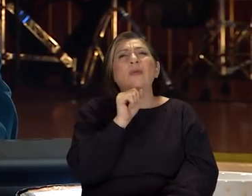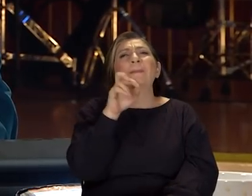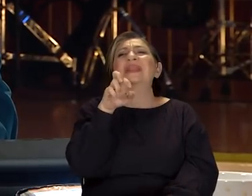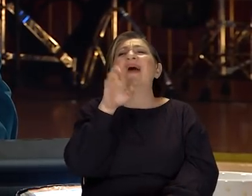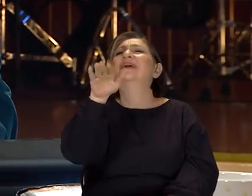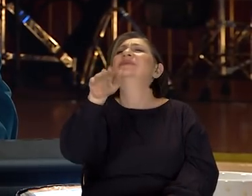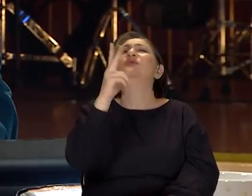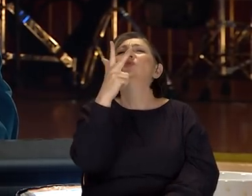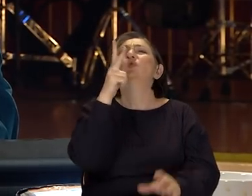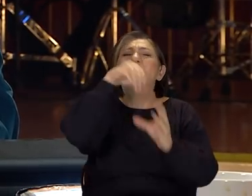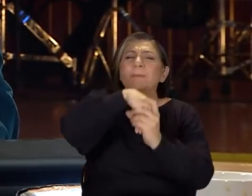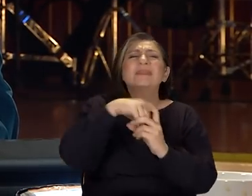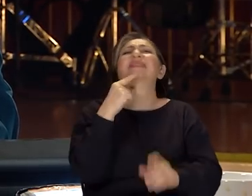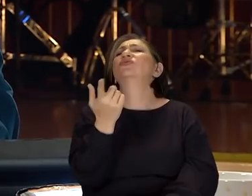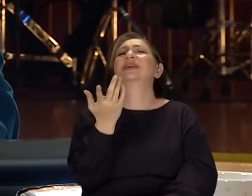aklına? Üçü bir arada deyince.